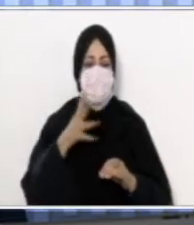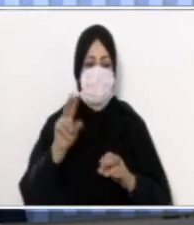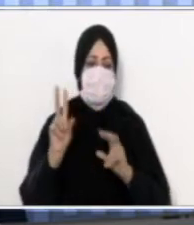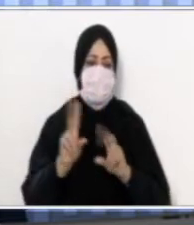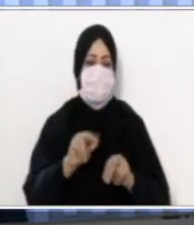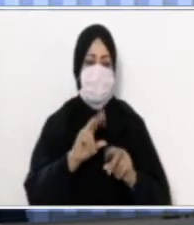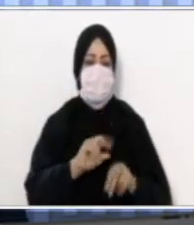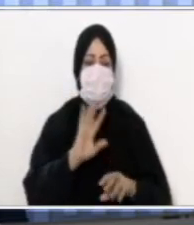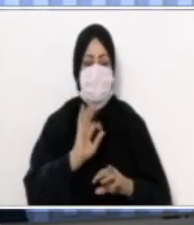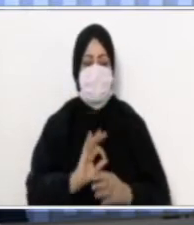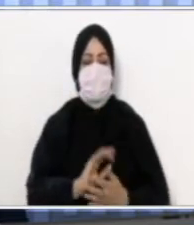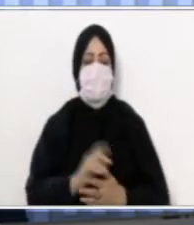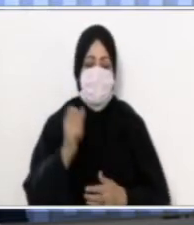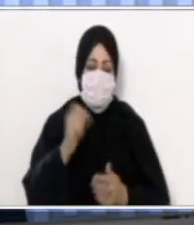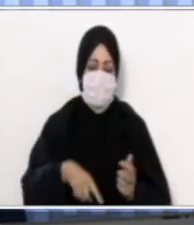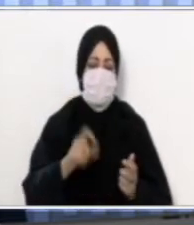من زليطن: